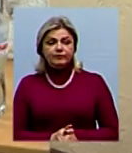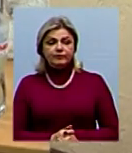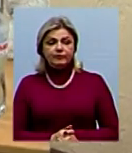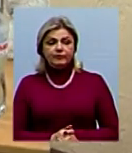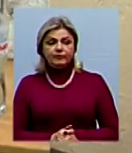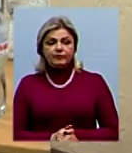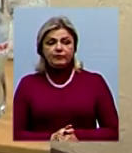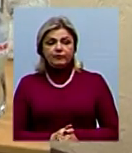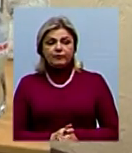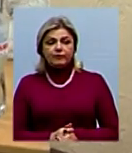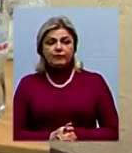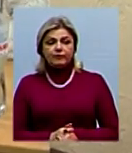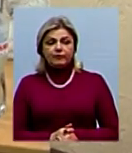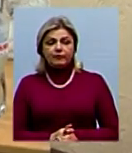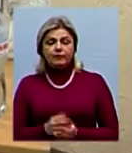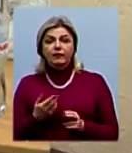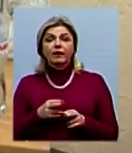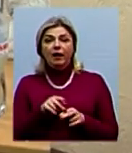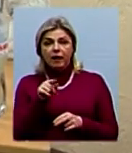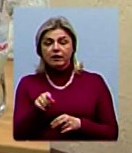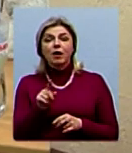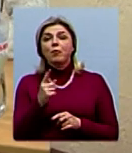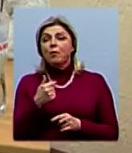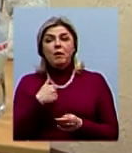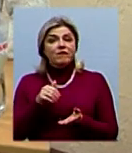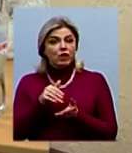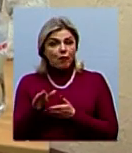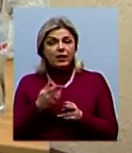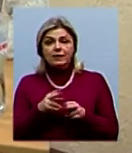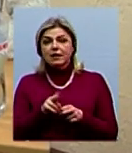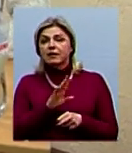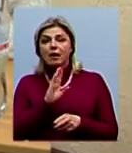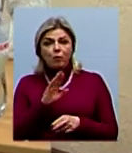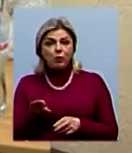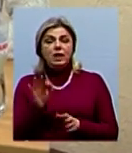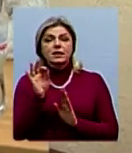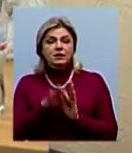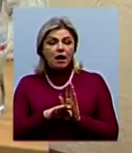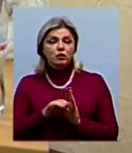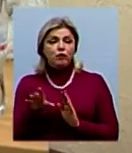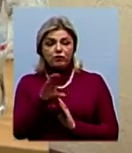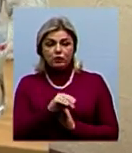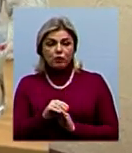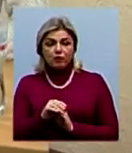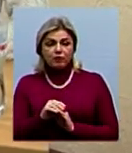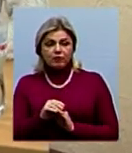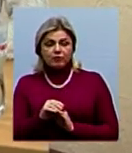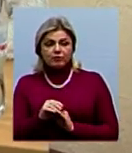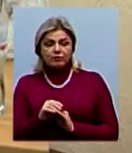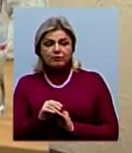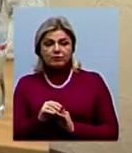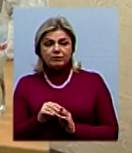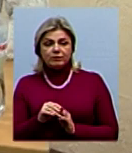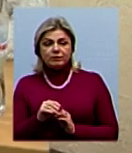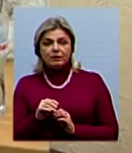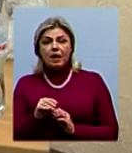поступово, як вже звучало питання, ми поступово відмовляємося. Тобто це не буде зразу все закриття і